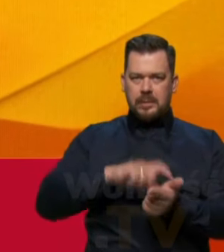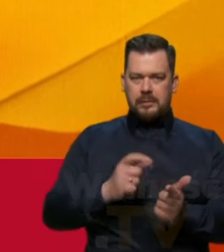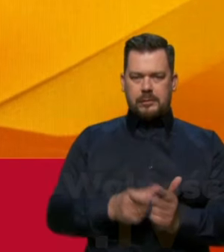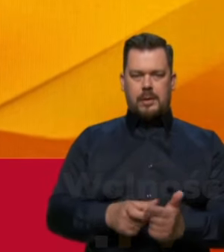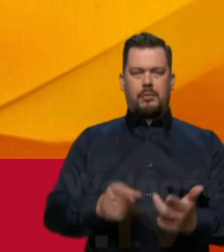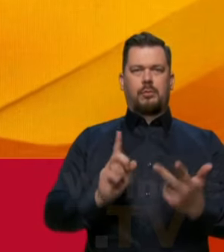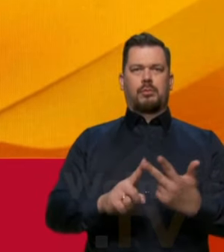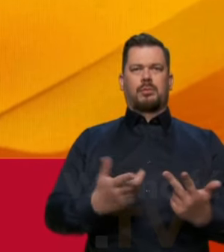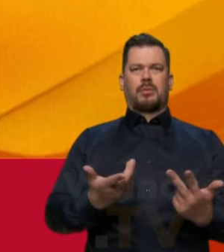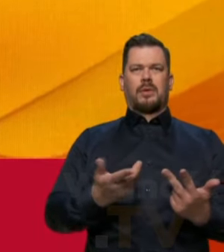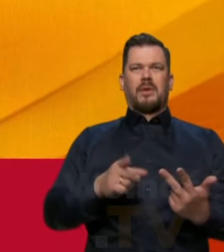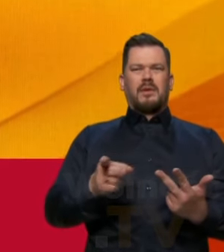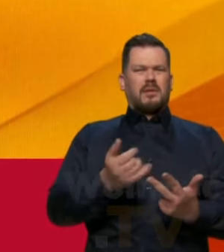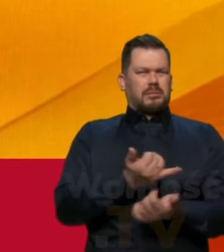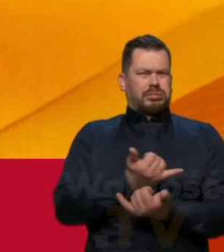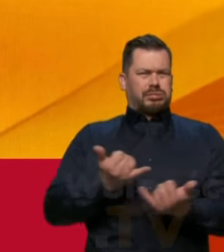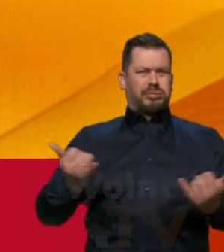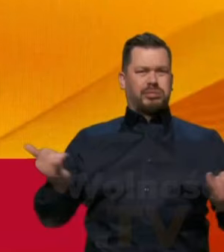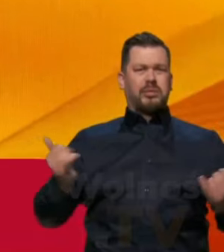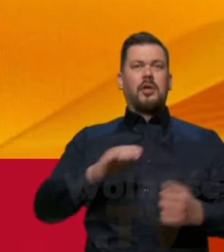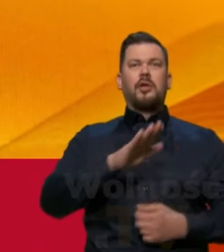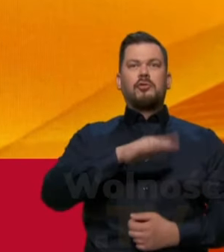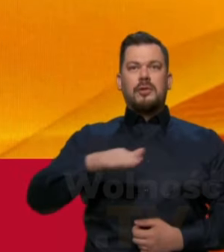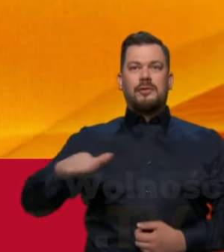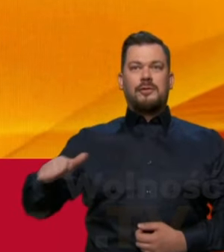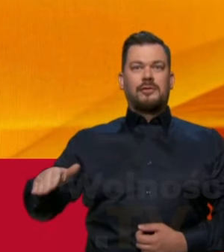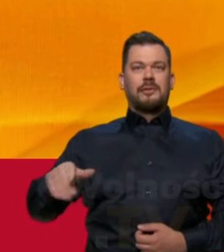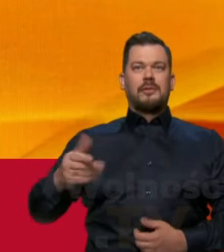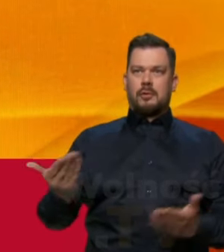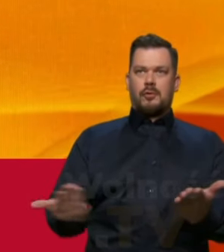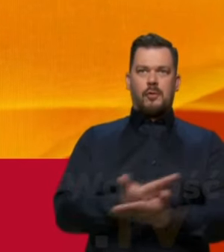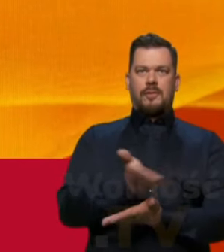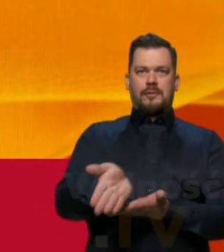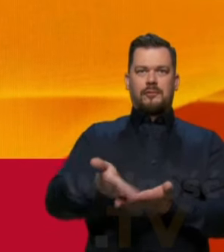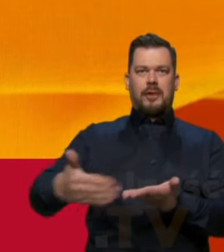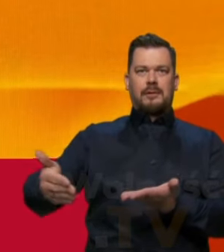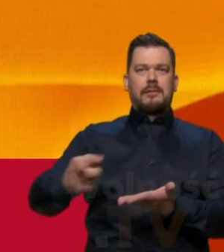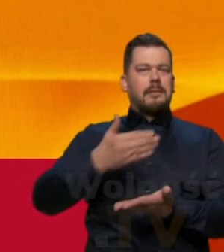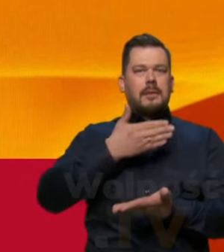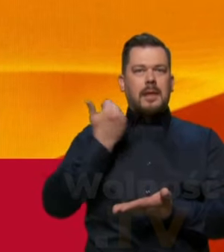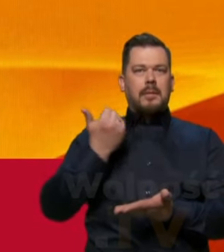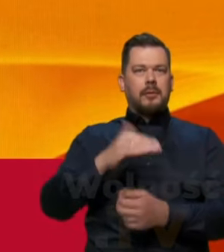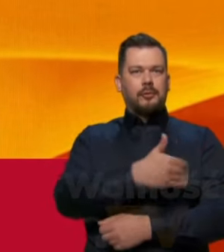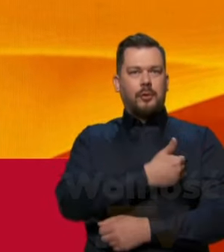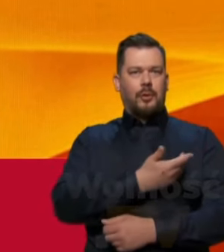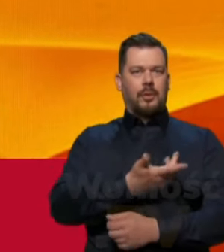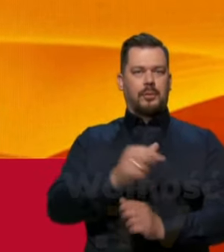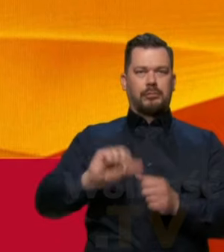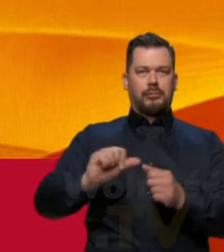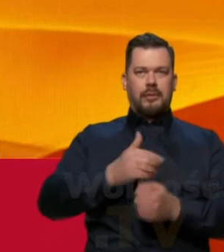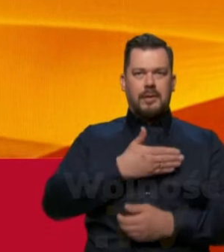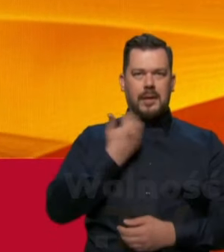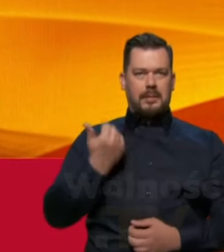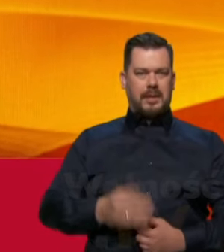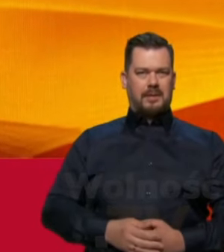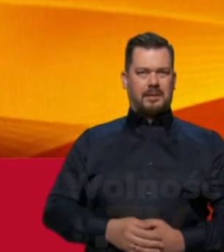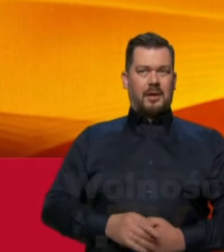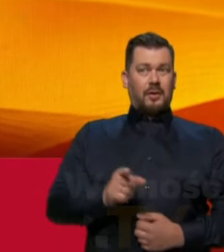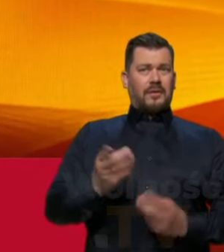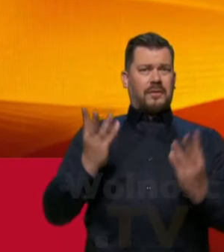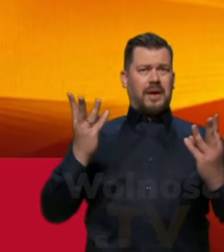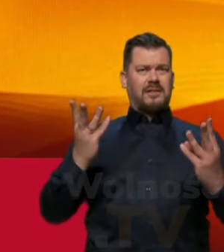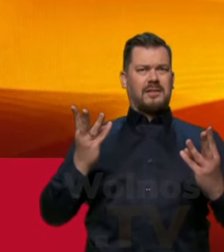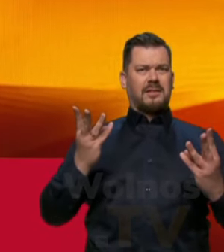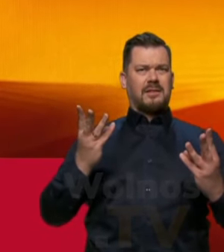tym, że olbrzymia liczba dzieci w nowych dzielnicach nie ma blisko szkół, nie ma przedszkoli, że bardzo często tam